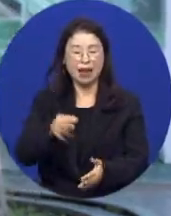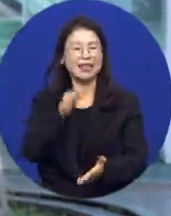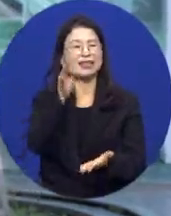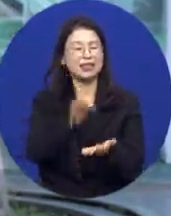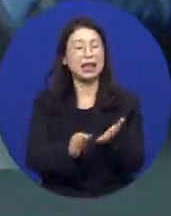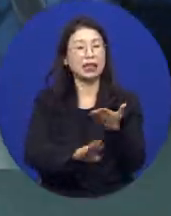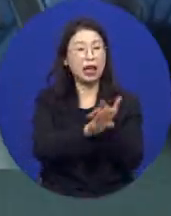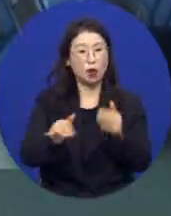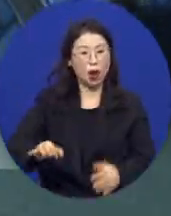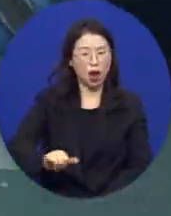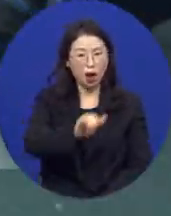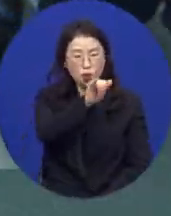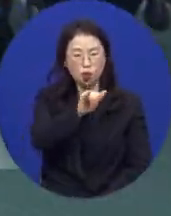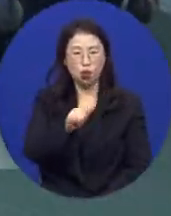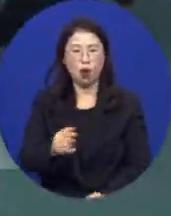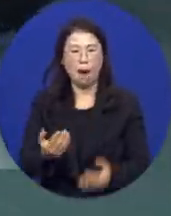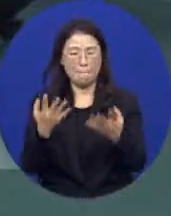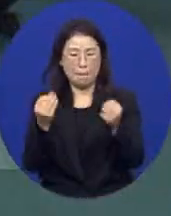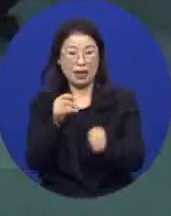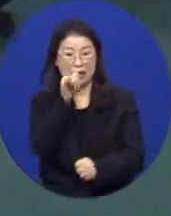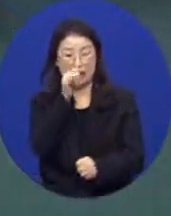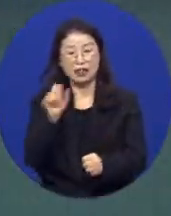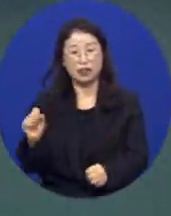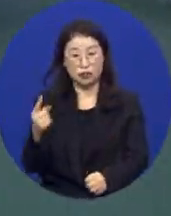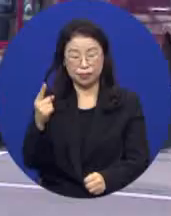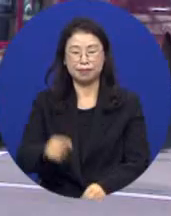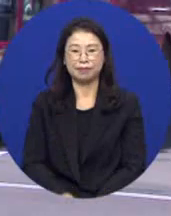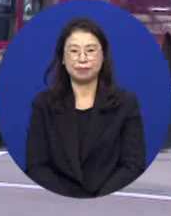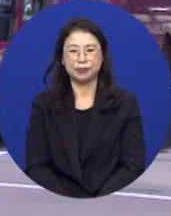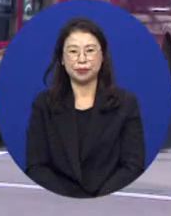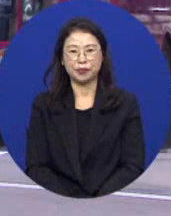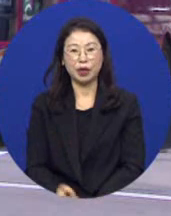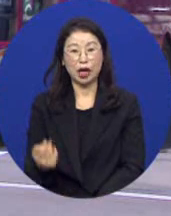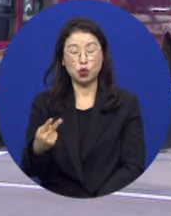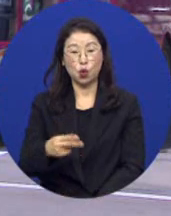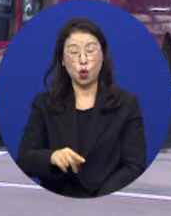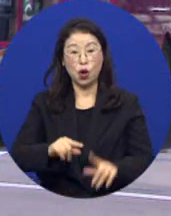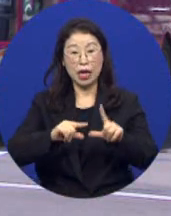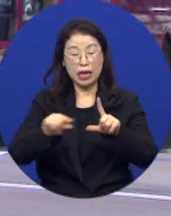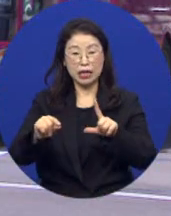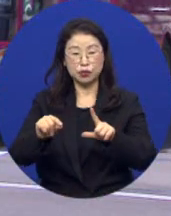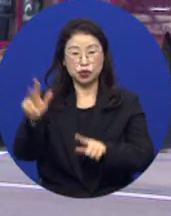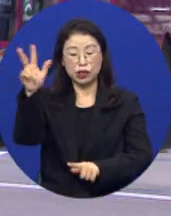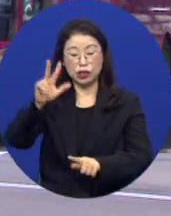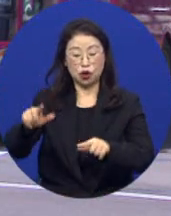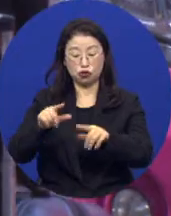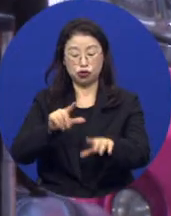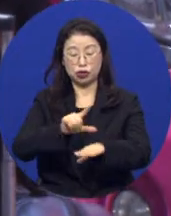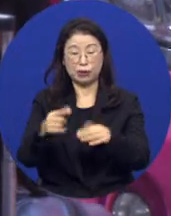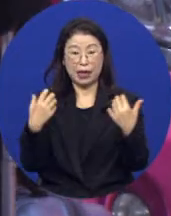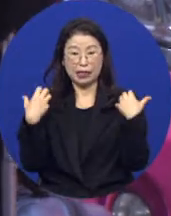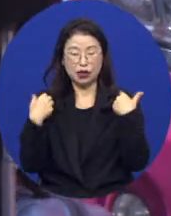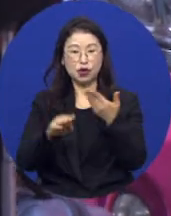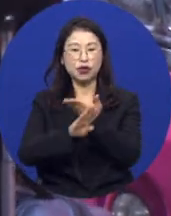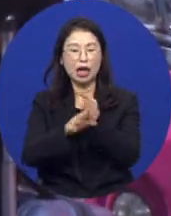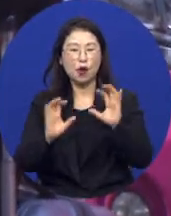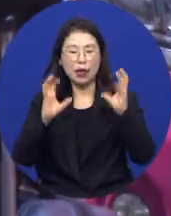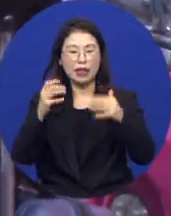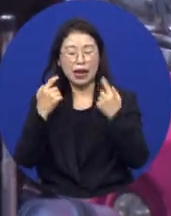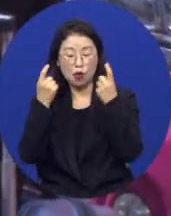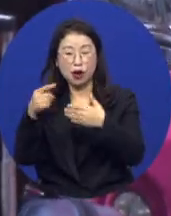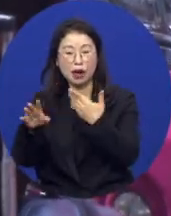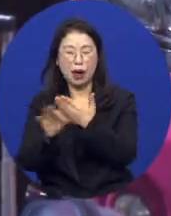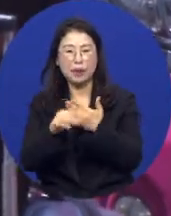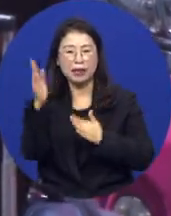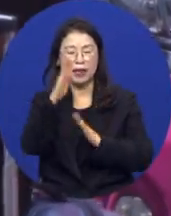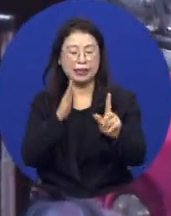가격에 해외 항공권이 쏟아지고 있는 상황입니다. 여기에 일부 지자체는 해외여행을 할 경우 학생 한 명당 최대